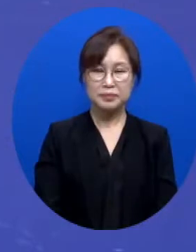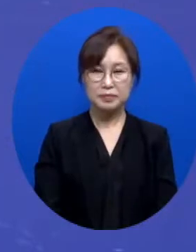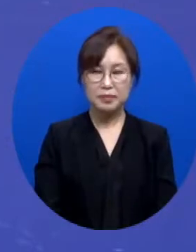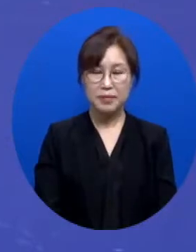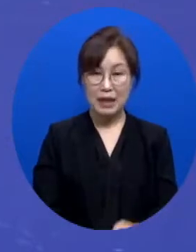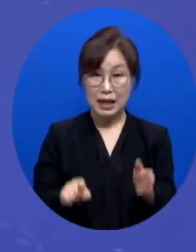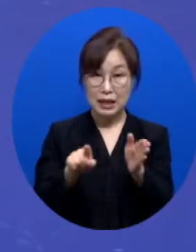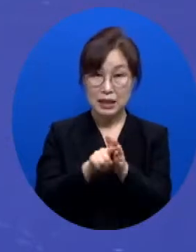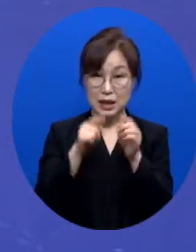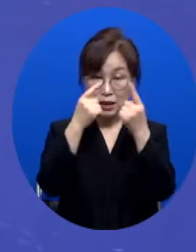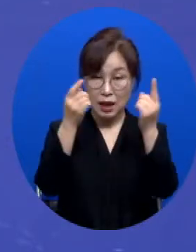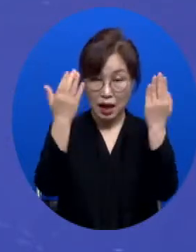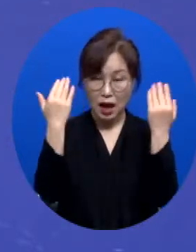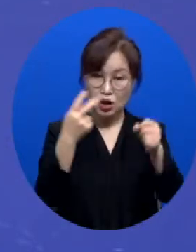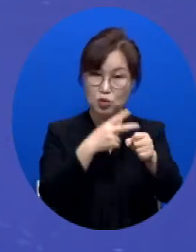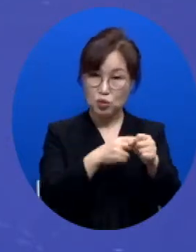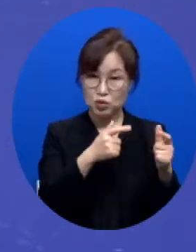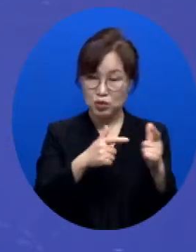신학대학교 교수들이